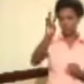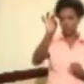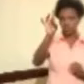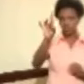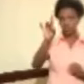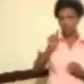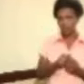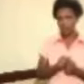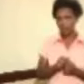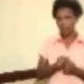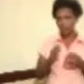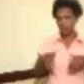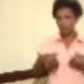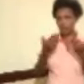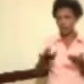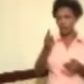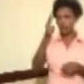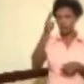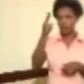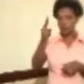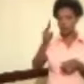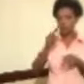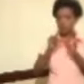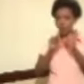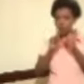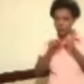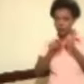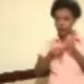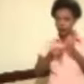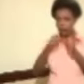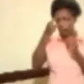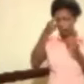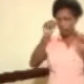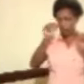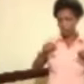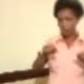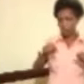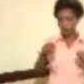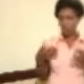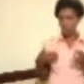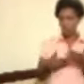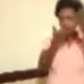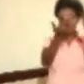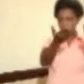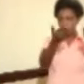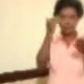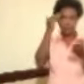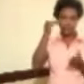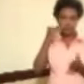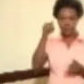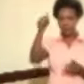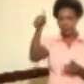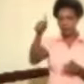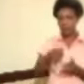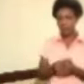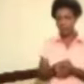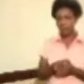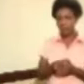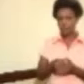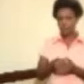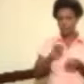et nous pourrons accorder lui 2 minutes pour lui capable faire nous une brève présentation. Nous connaissons le bien déjà, mais certainement premier